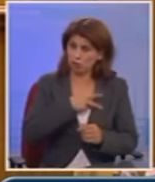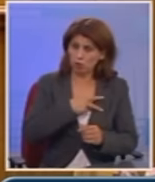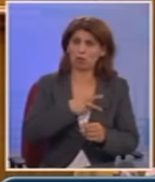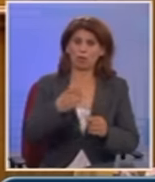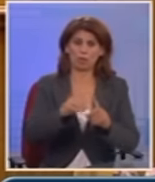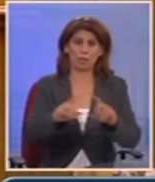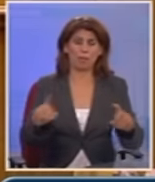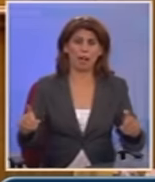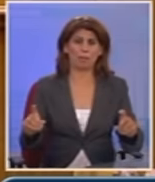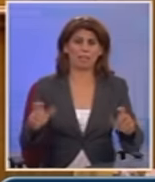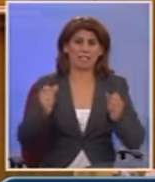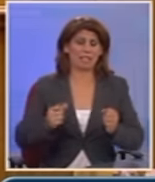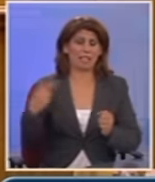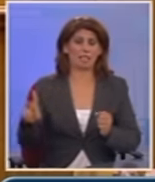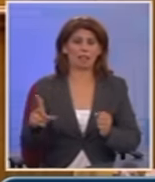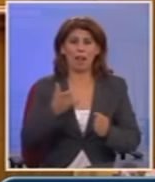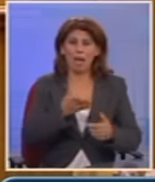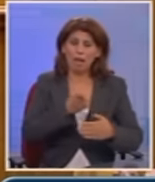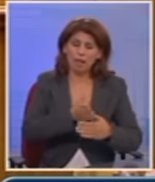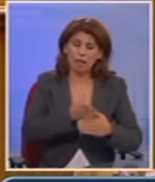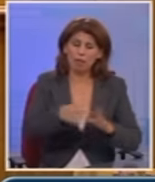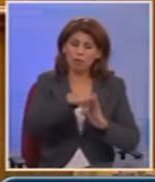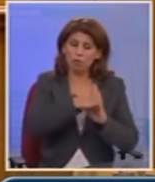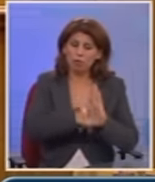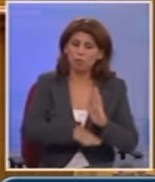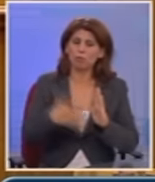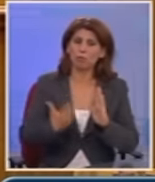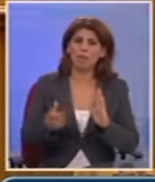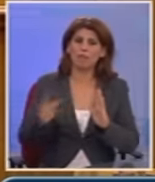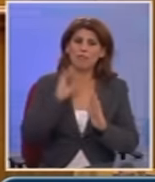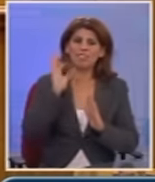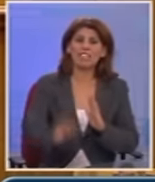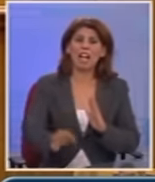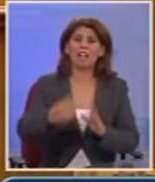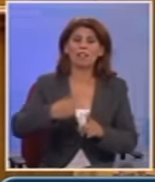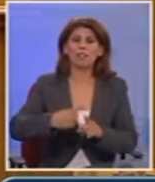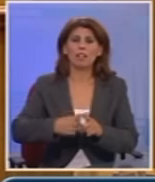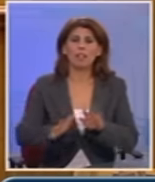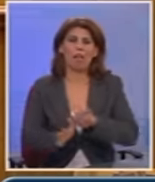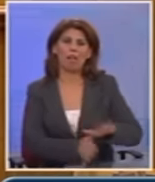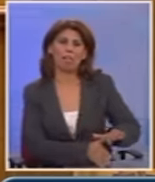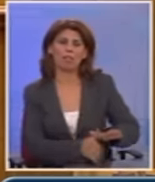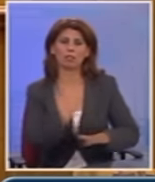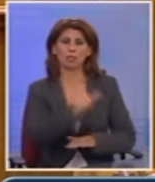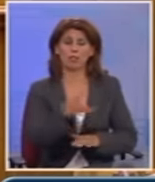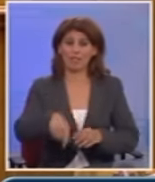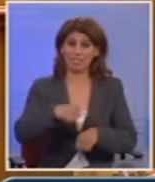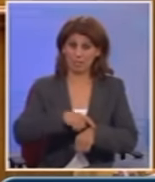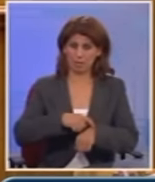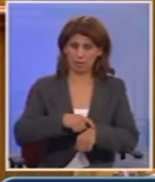κρυφή ατζέντα όπως αποδεικνύεται, οδηγείται τη χώρα στο περιθώριο της Ευρώπης. Αυτή τη